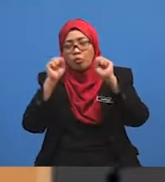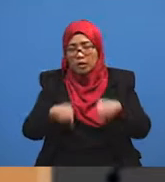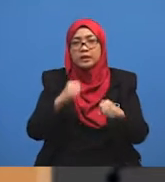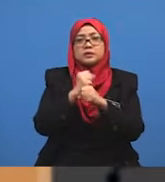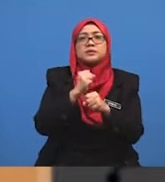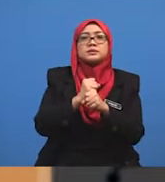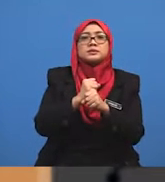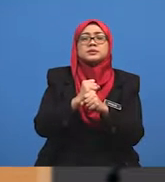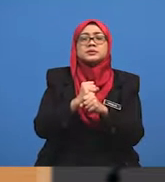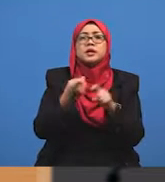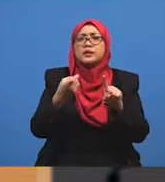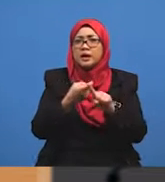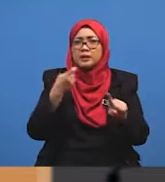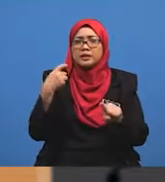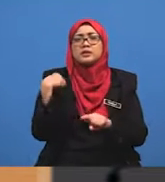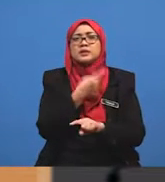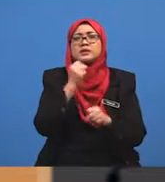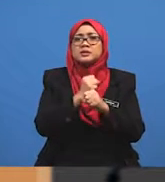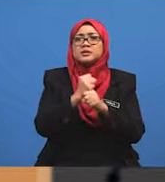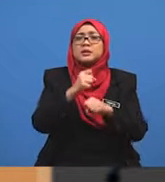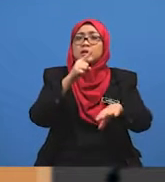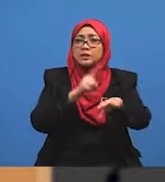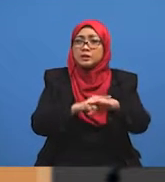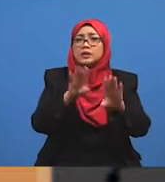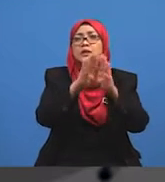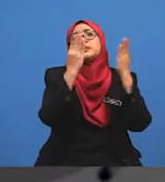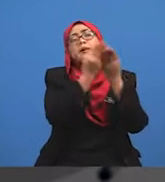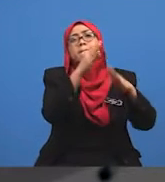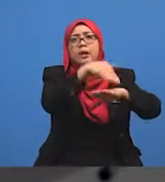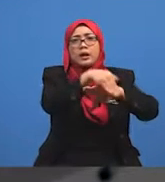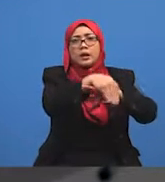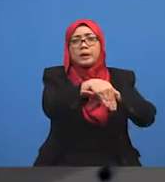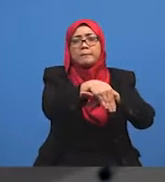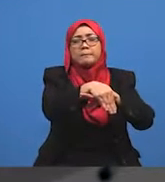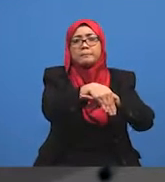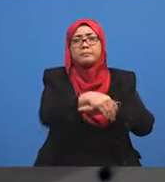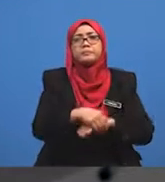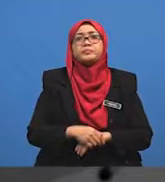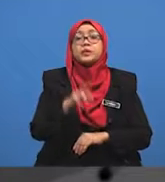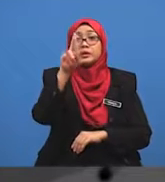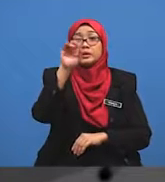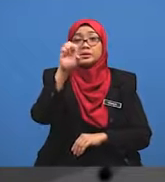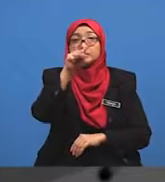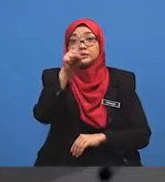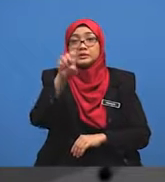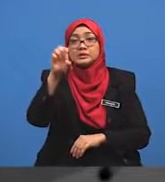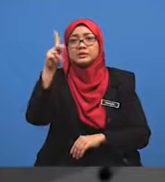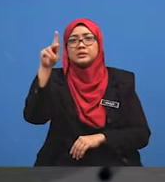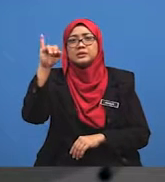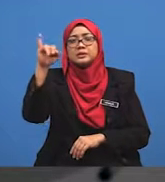lakukan daripada melakukan pekerjaan yang berkaitan dengan maksiat dan haram. Biarlah rezeki yang kita dapat sedikit di